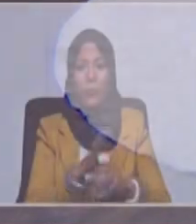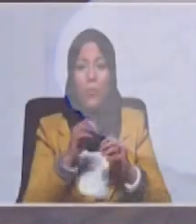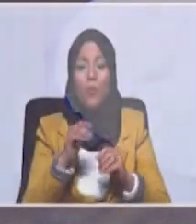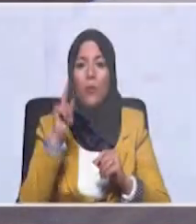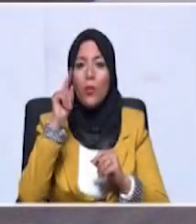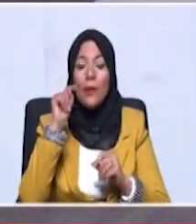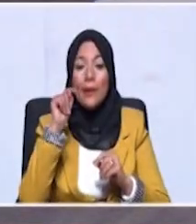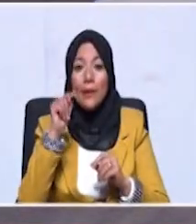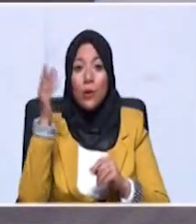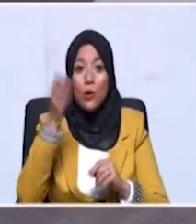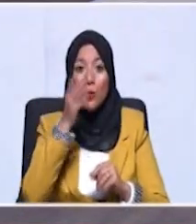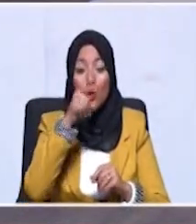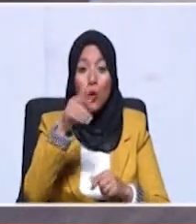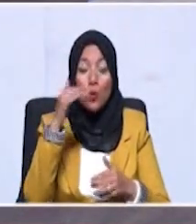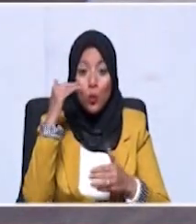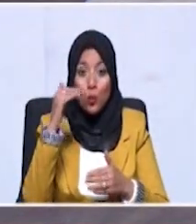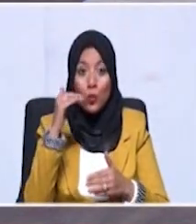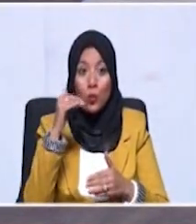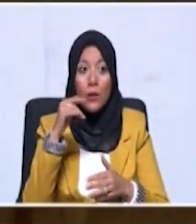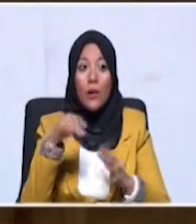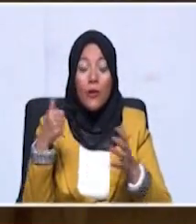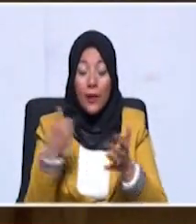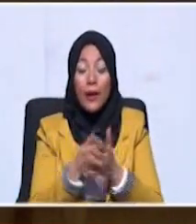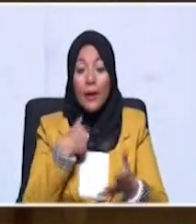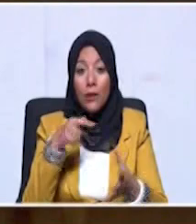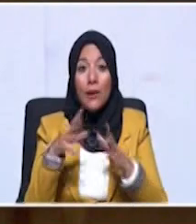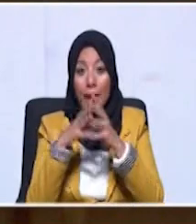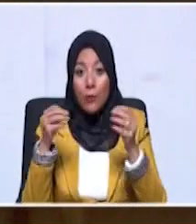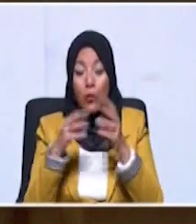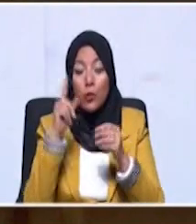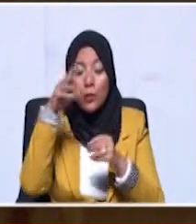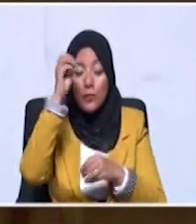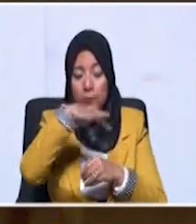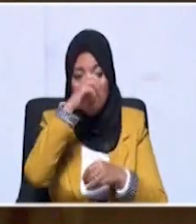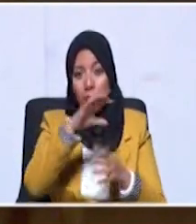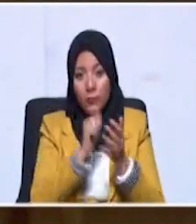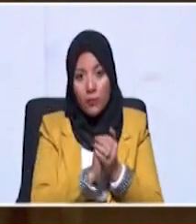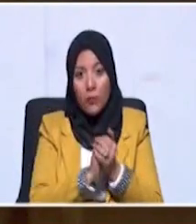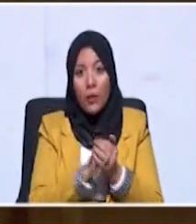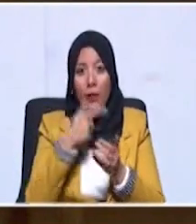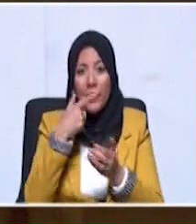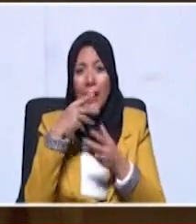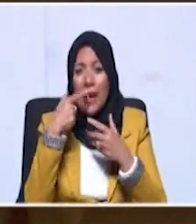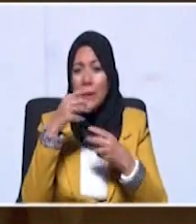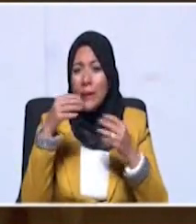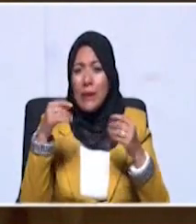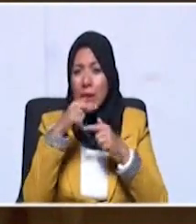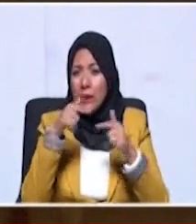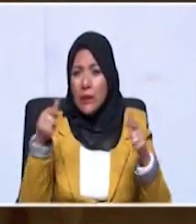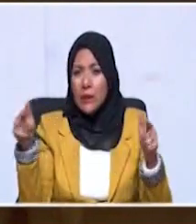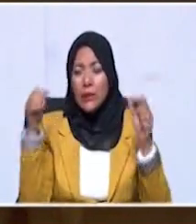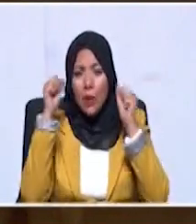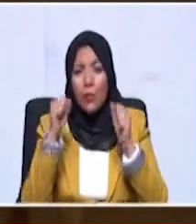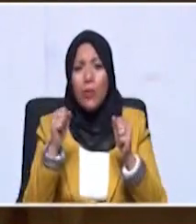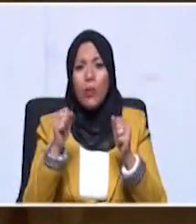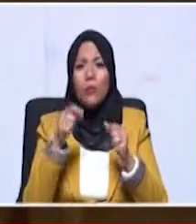ليلة النصف من شعبان، وإحنا على أيام قليلة نحتفي بهذه الليلة المباركة. والروايات كثيرة عن ليلة النصف من